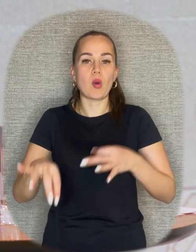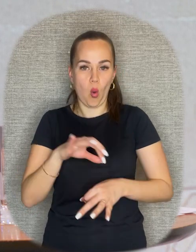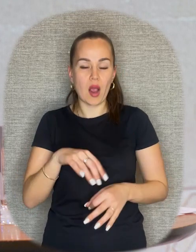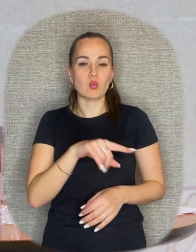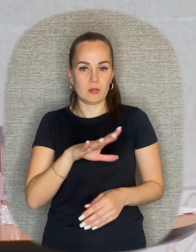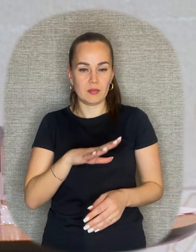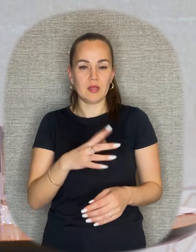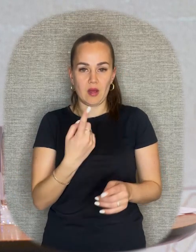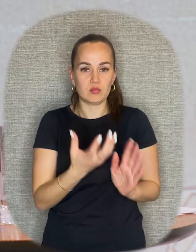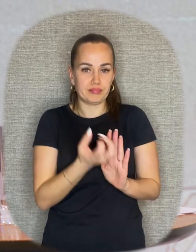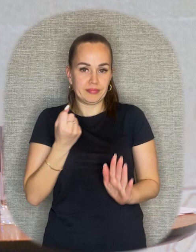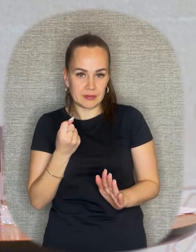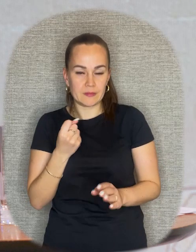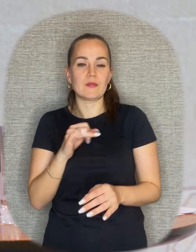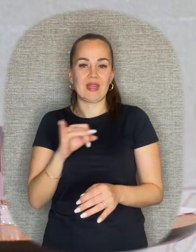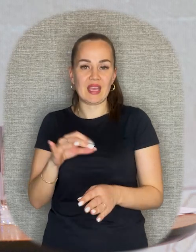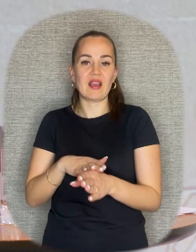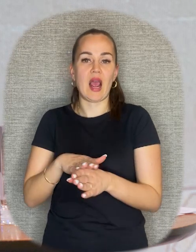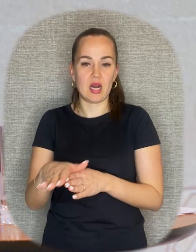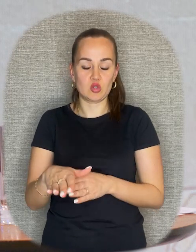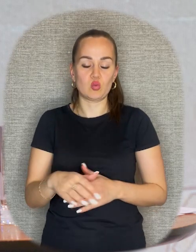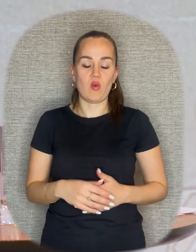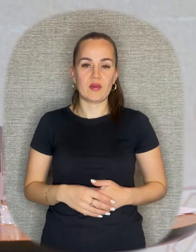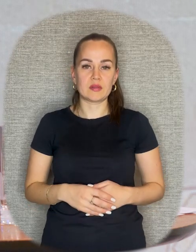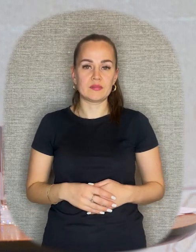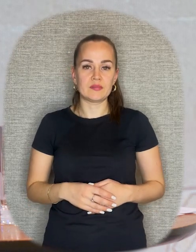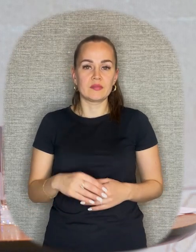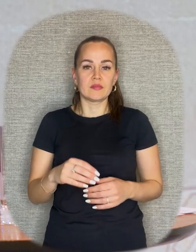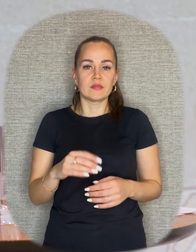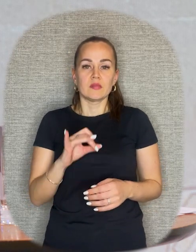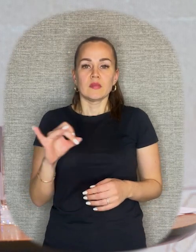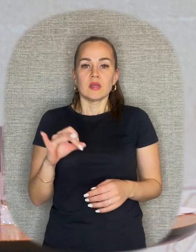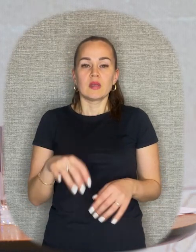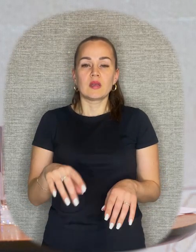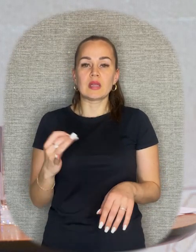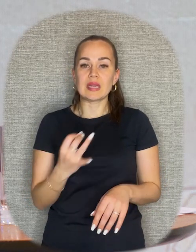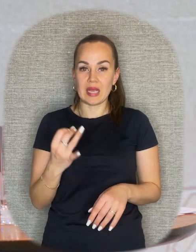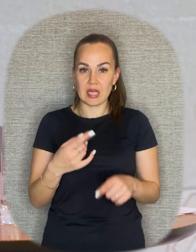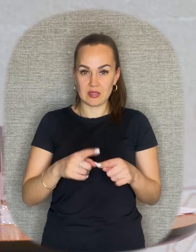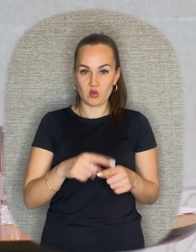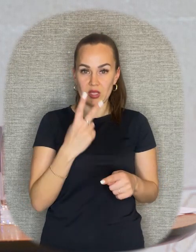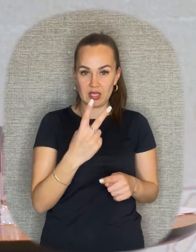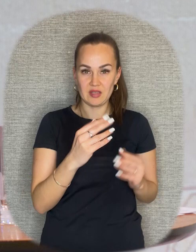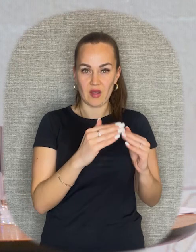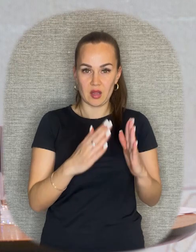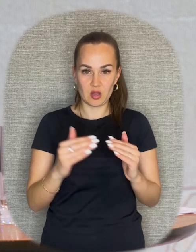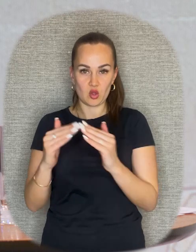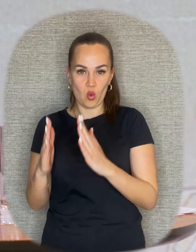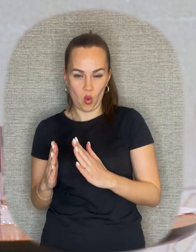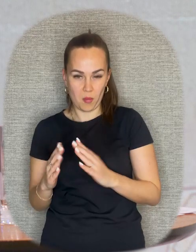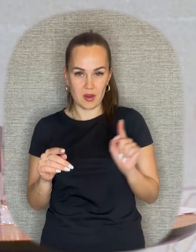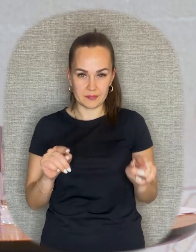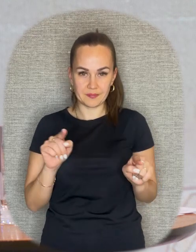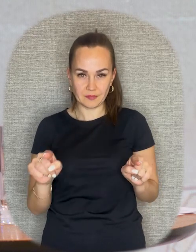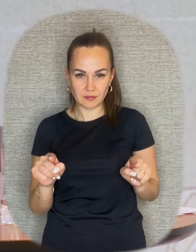филармонии тоже было несколько вариантов но проект который был реализован это тоже проект со вго года доработанный